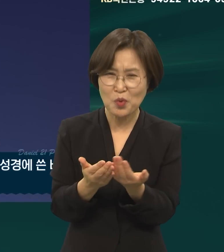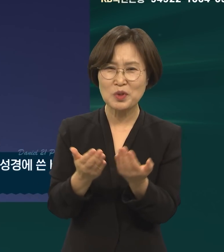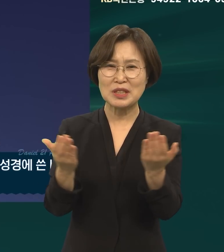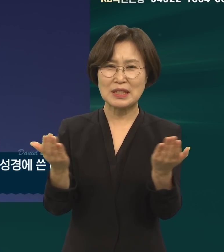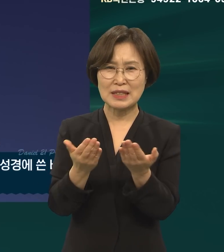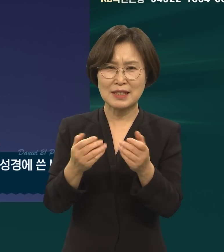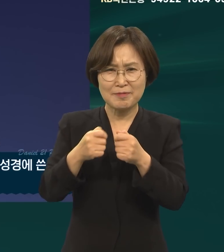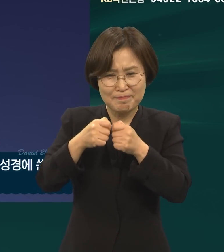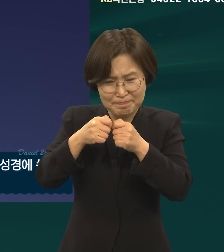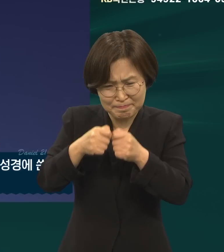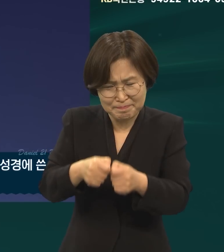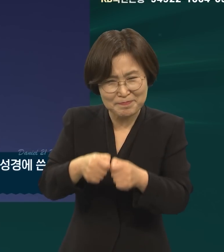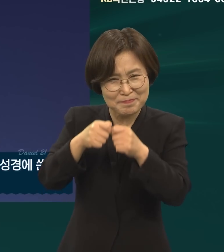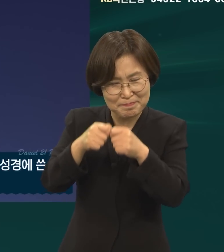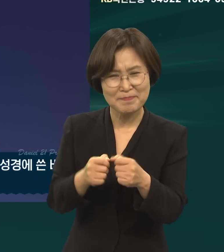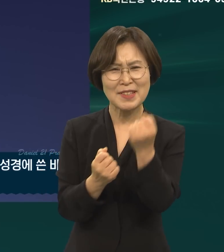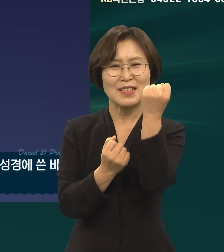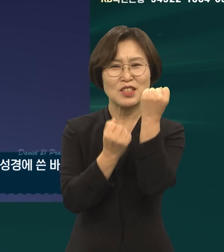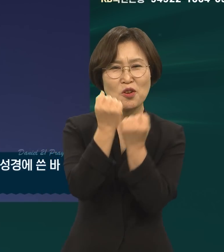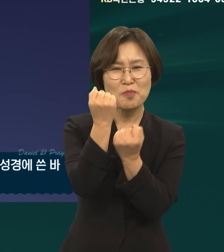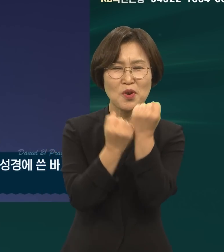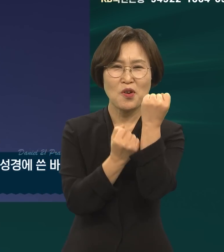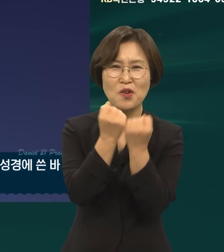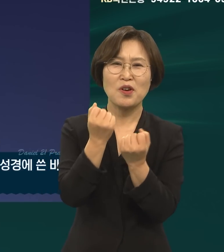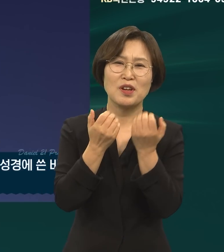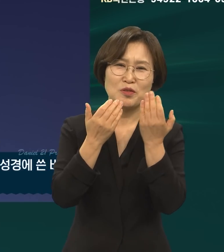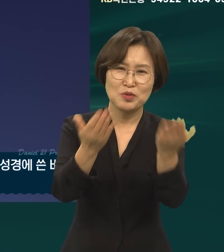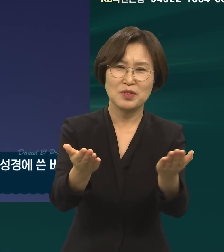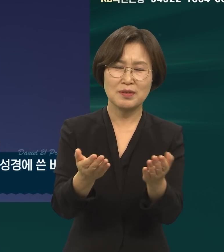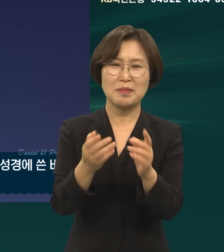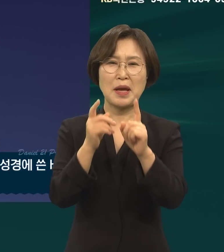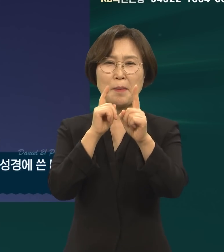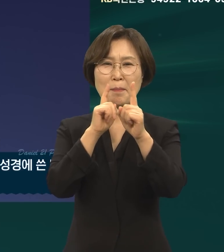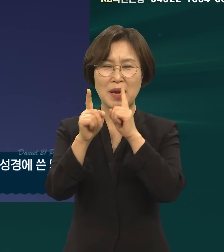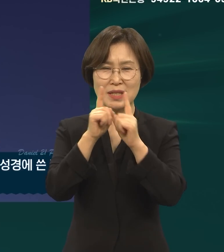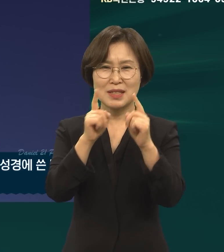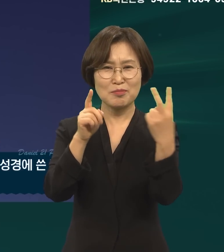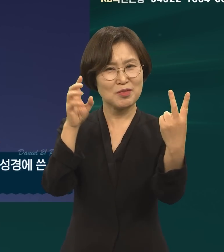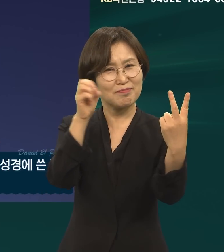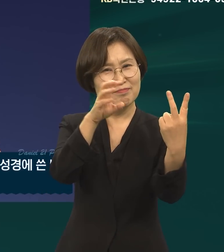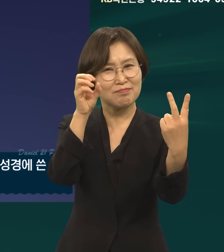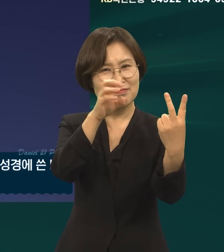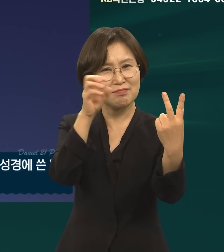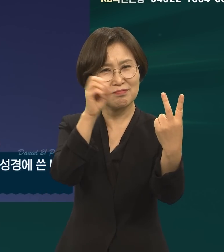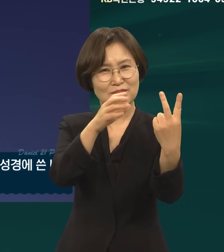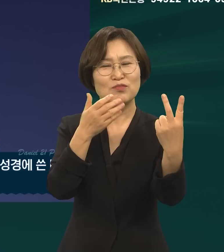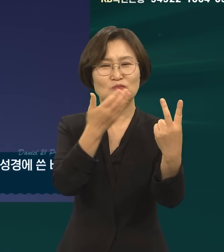주시고 말씀을 풀어서 설명해 주시기 바랍니다. 뭐가 들어가요? 말씀이 들어가기 시작하는 겁니다.